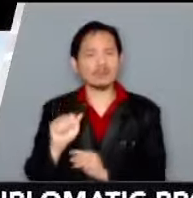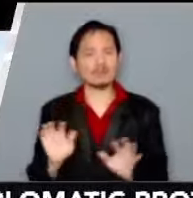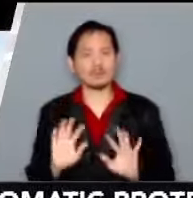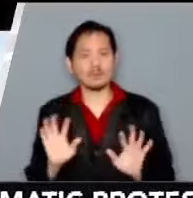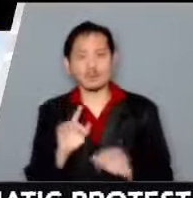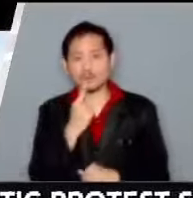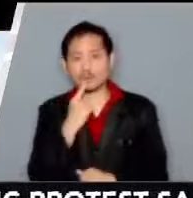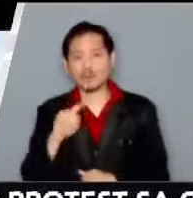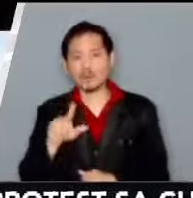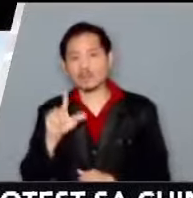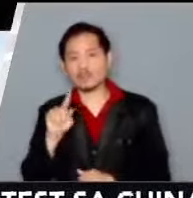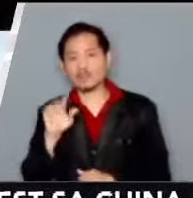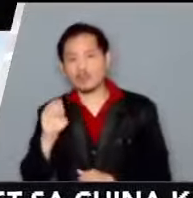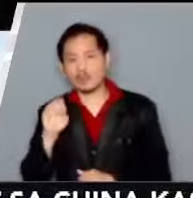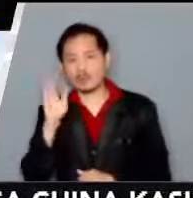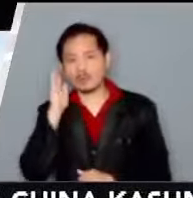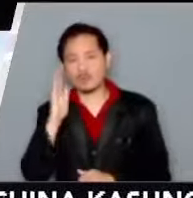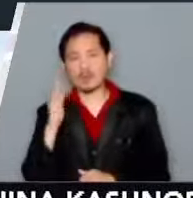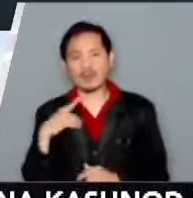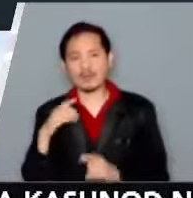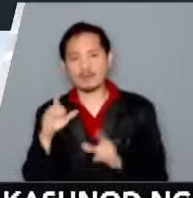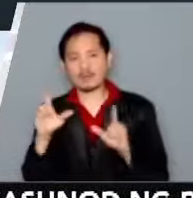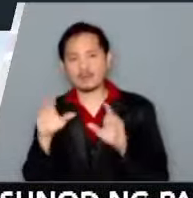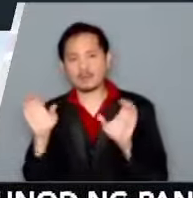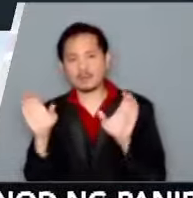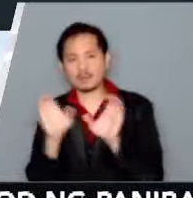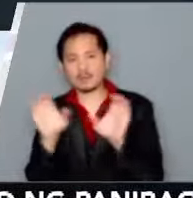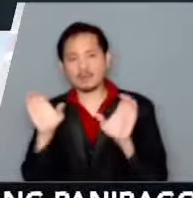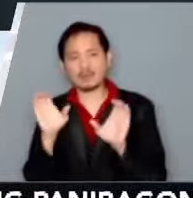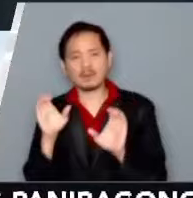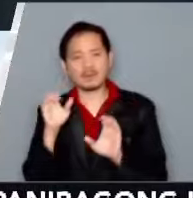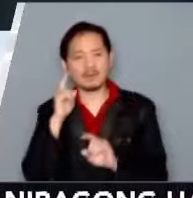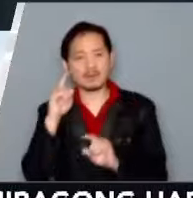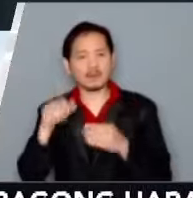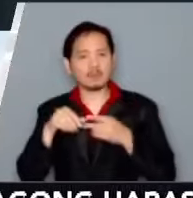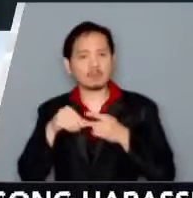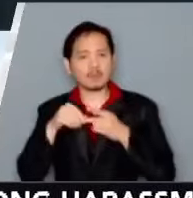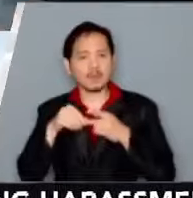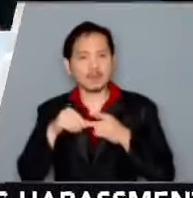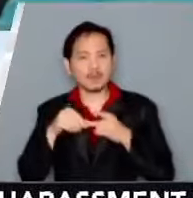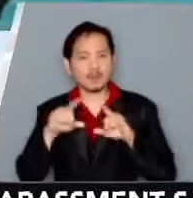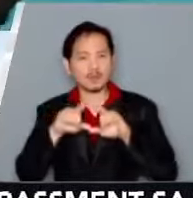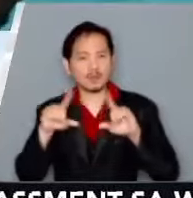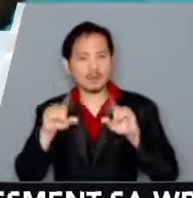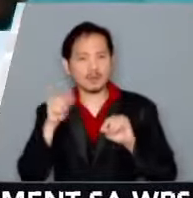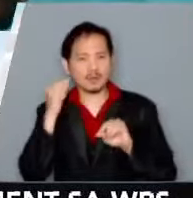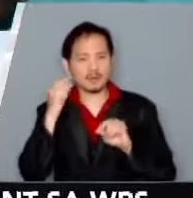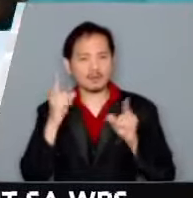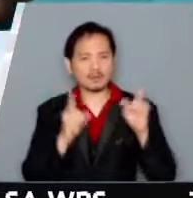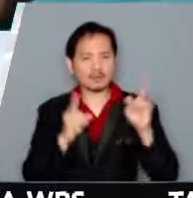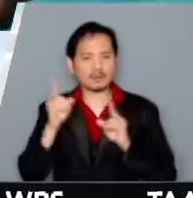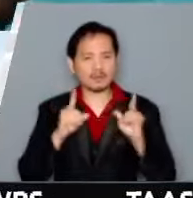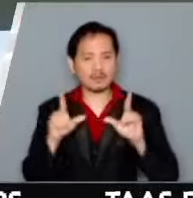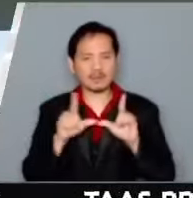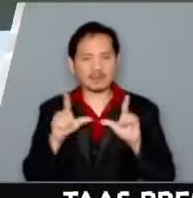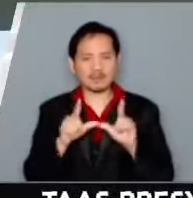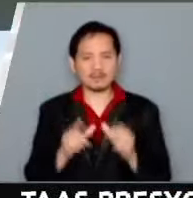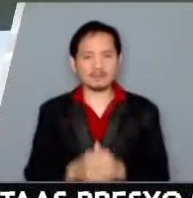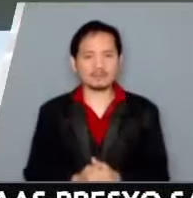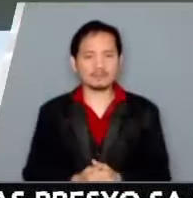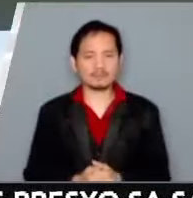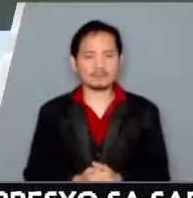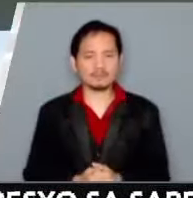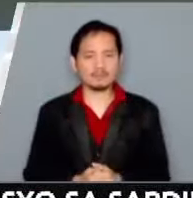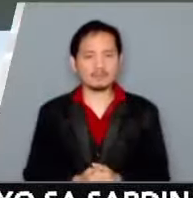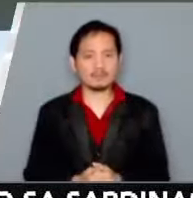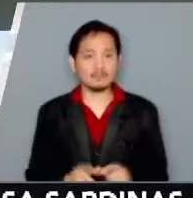na Philippine Society of Medicine for Drivers ng mga plastic card para sa driver's license. Pero sinabi ni Mendoza na ipauubaya